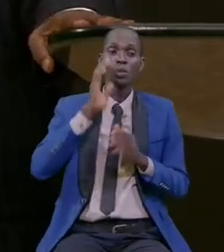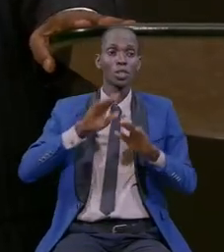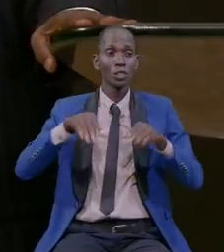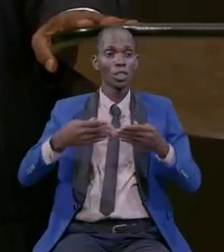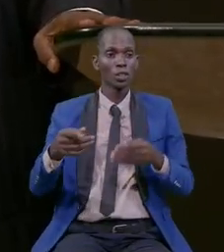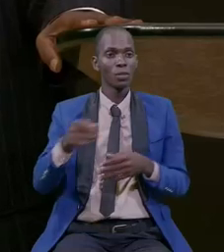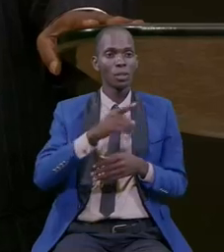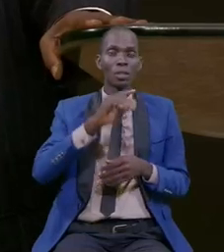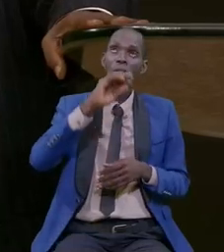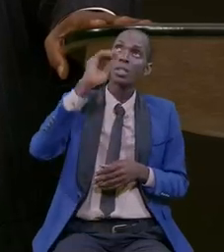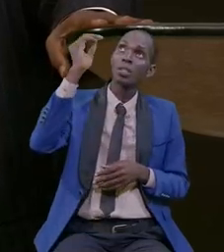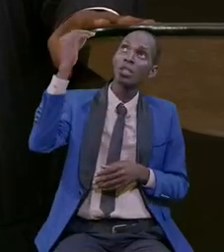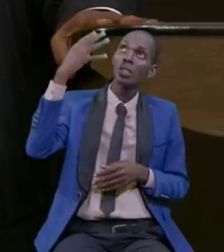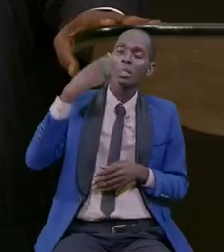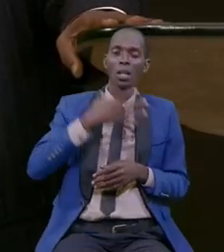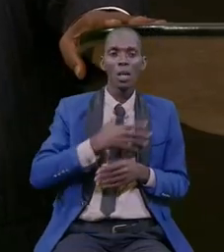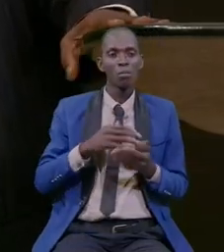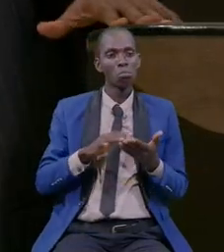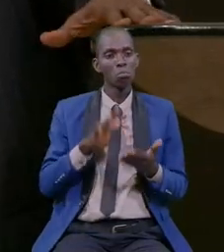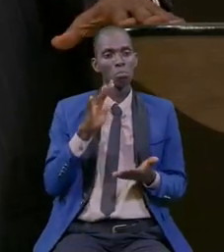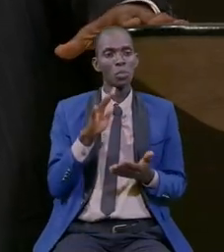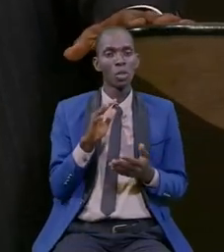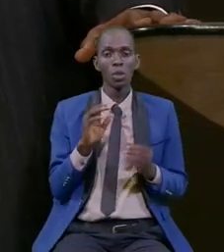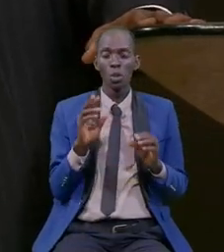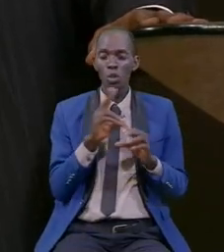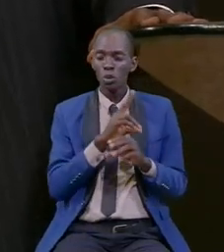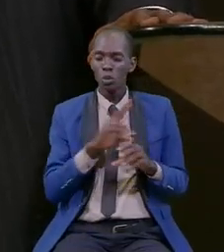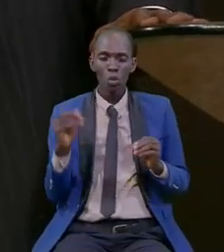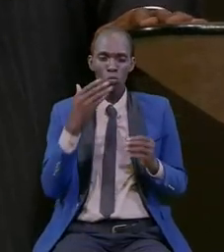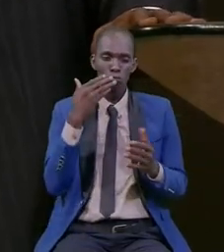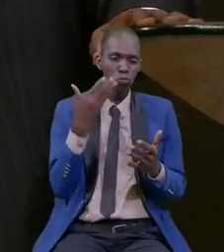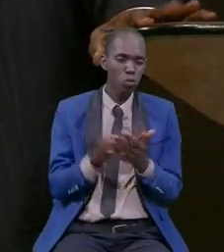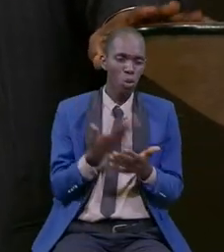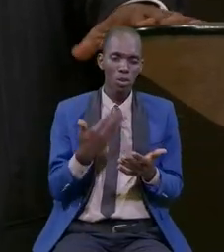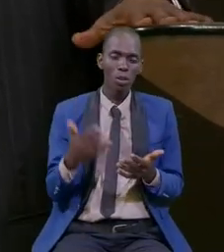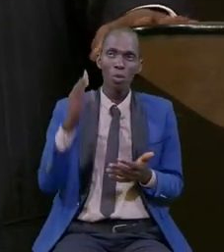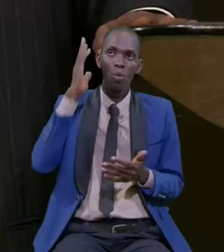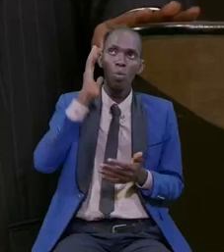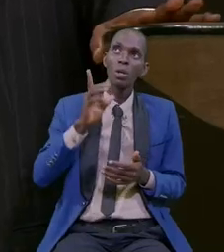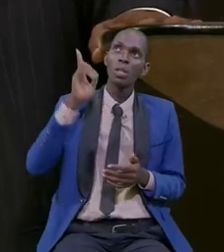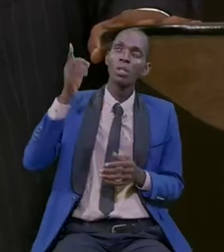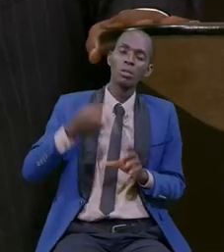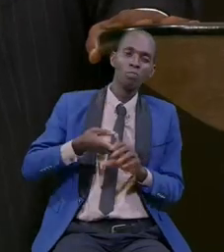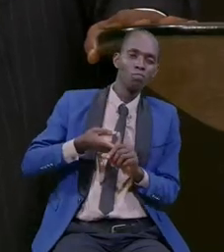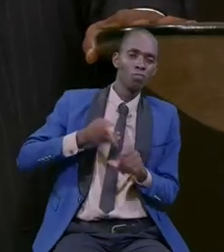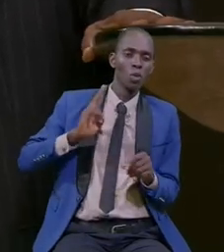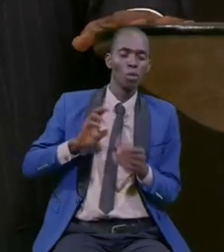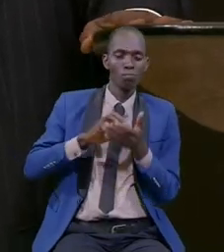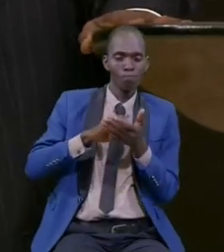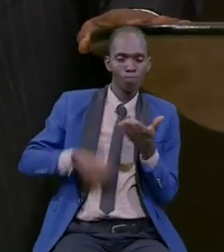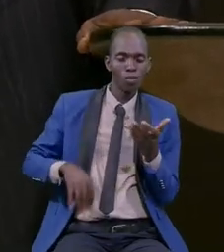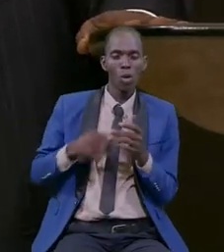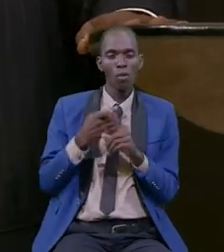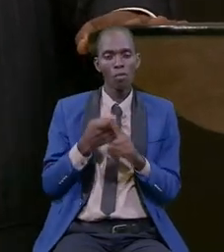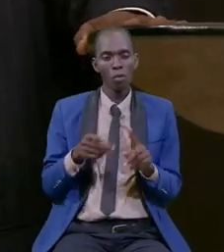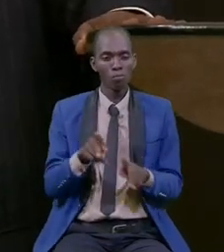la gloire rien de bon ne leur était retenu ou empêché d'être donné ceux qui ont